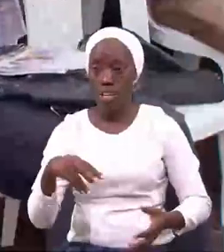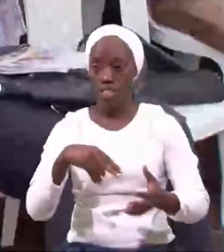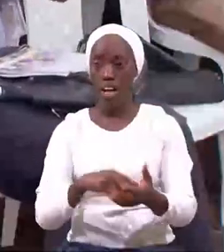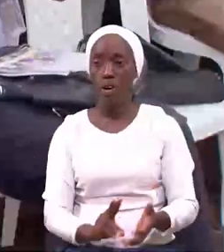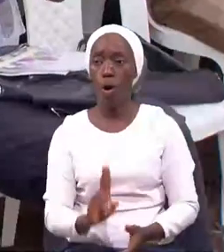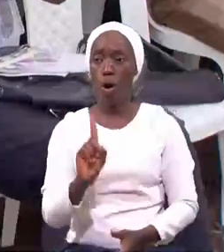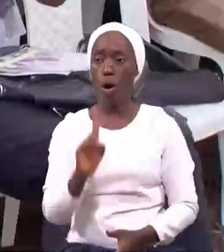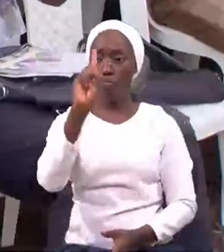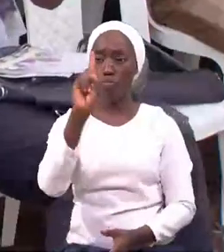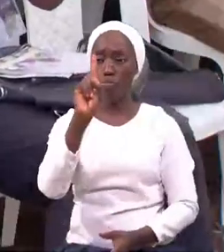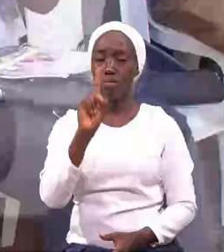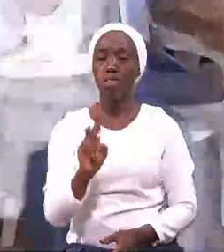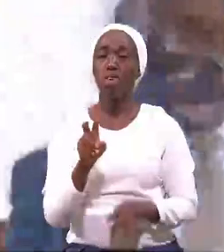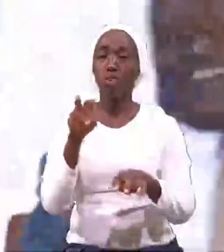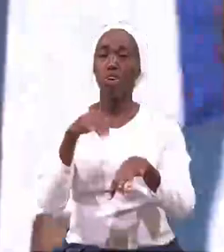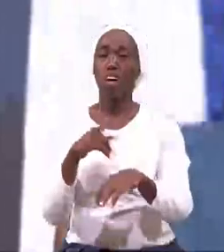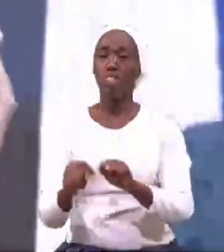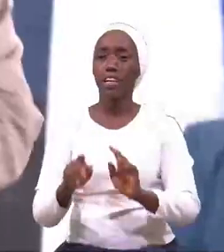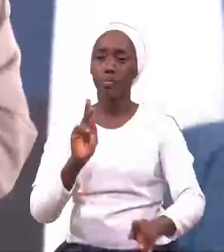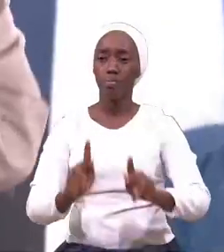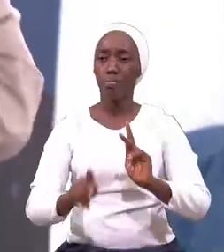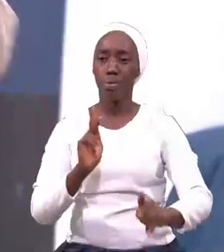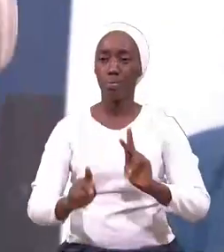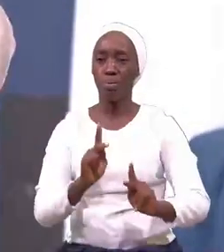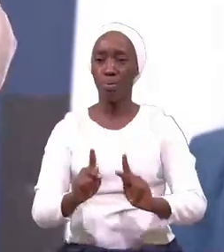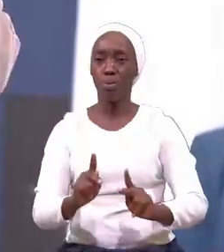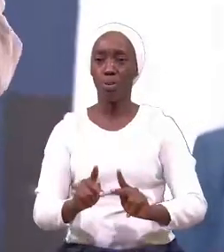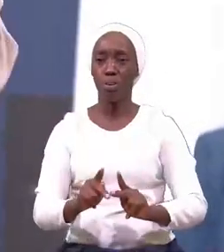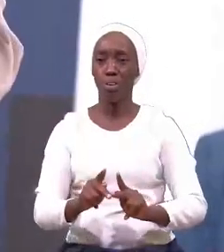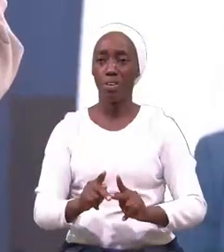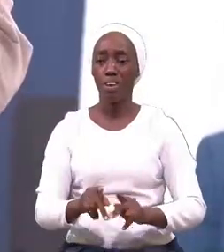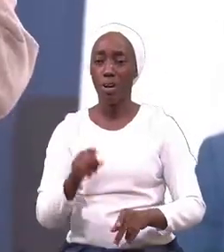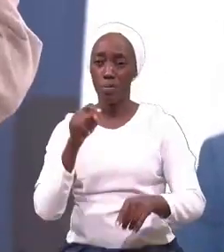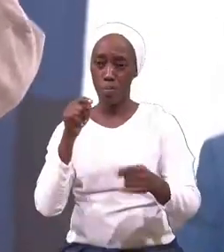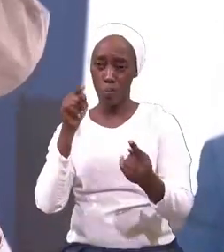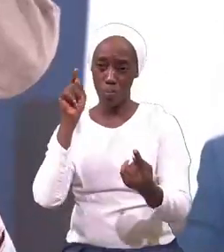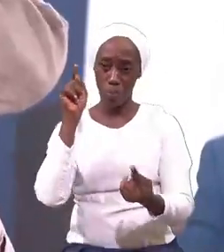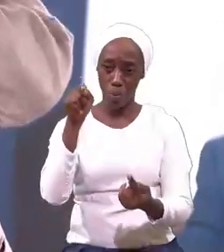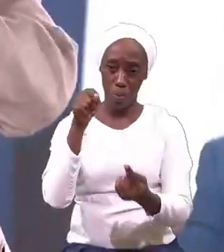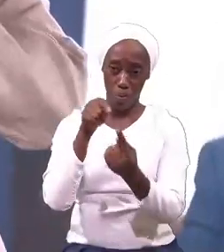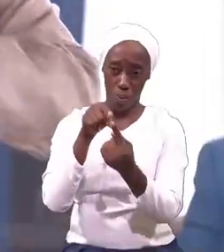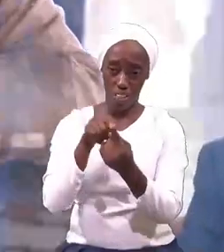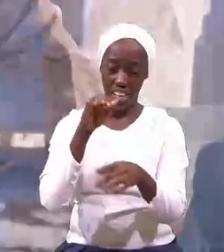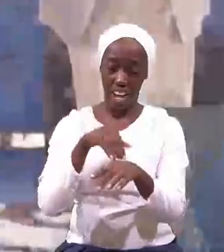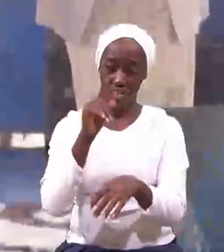debout. Je regardais les gens. Et je doigtais.